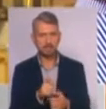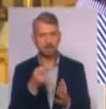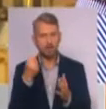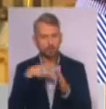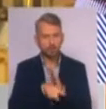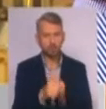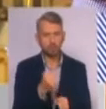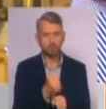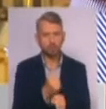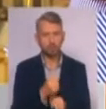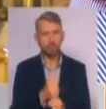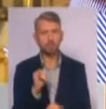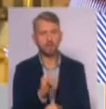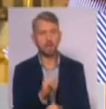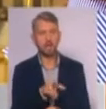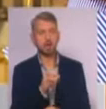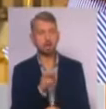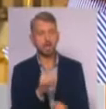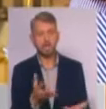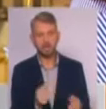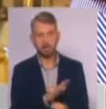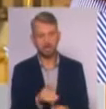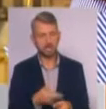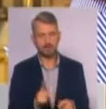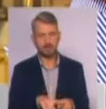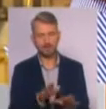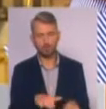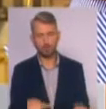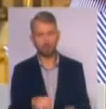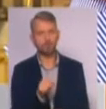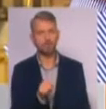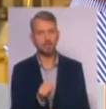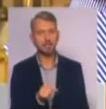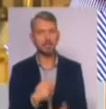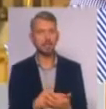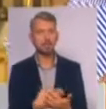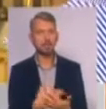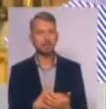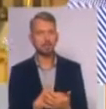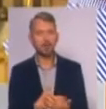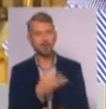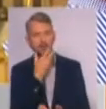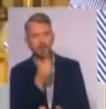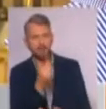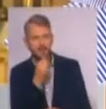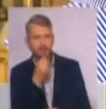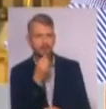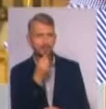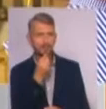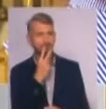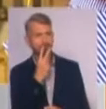внутрішніми роботами, і, тобто, мер не прийняв цей садочок, він начебто красивий на картинці,